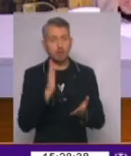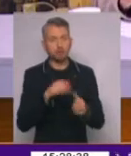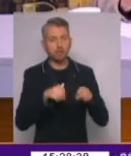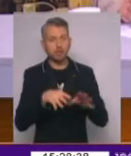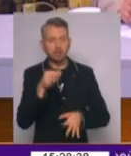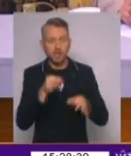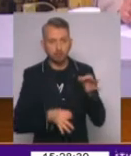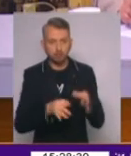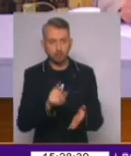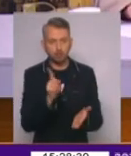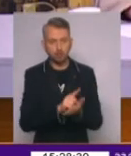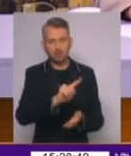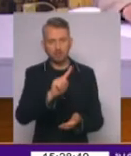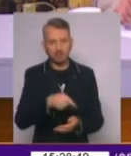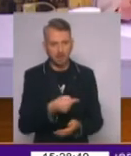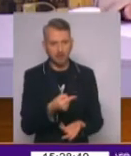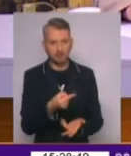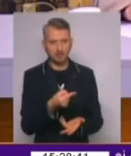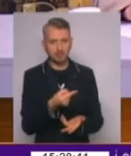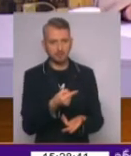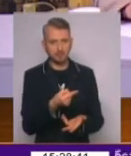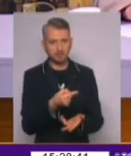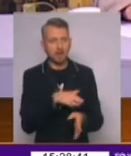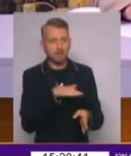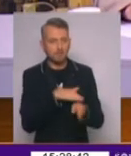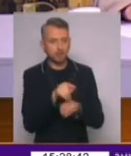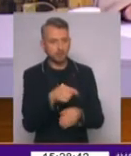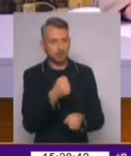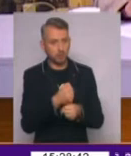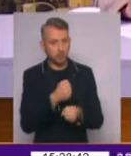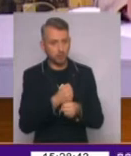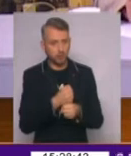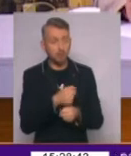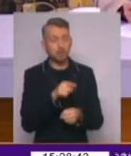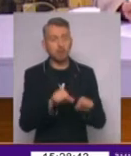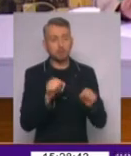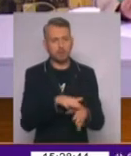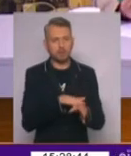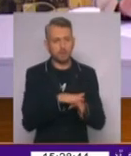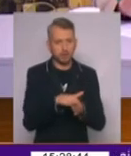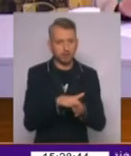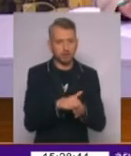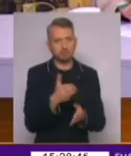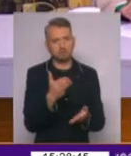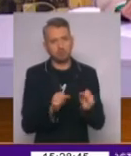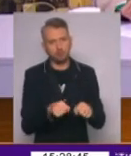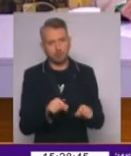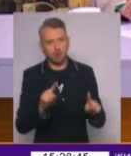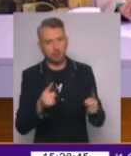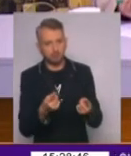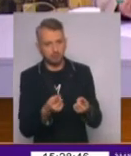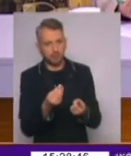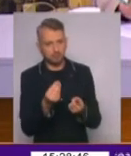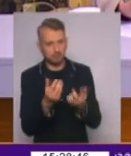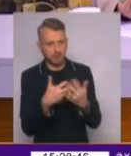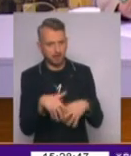суду зобов'язати виконати ці роботи, його можливо виконати, можливо накласти арешт на